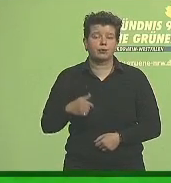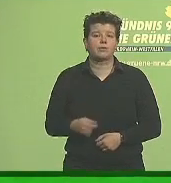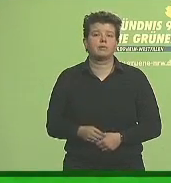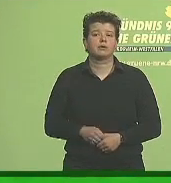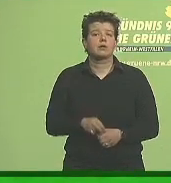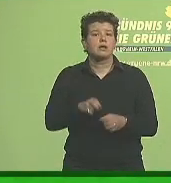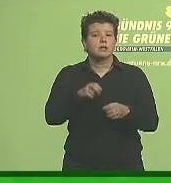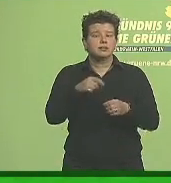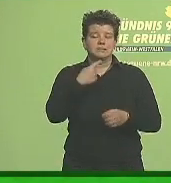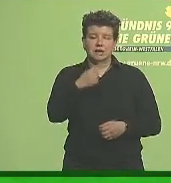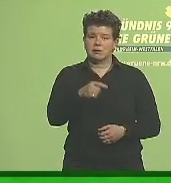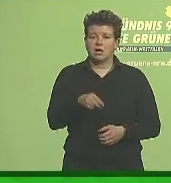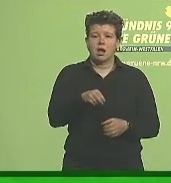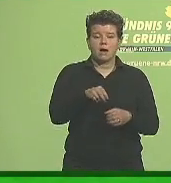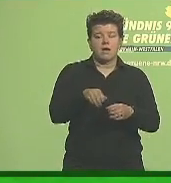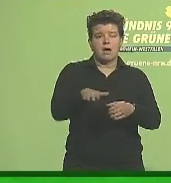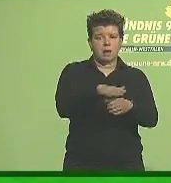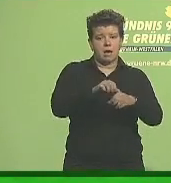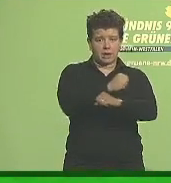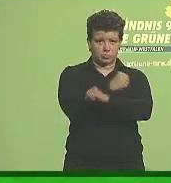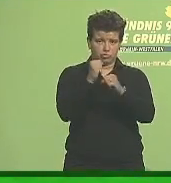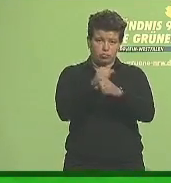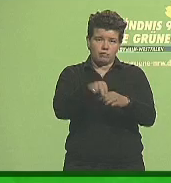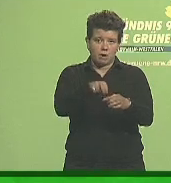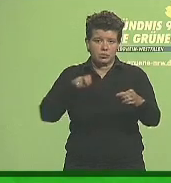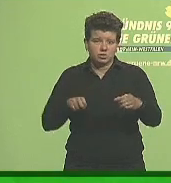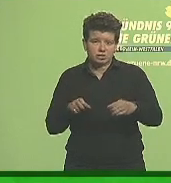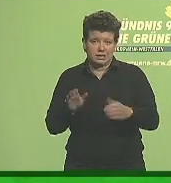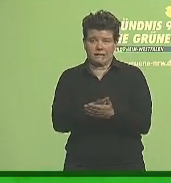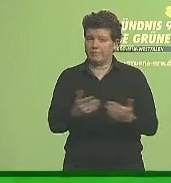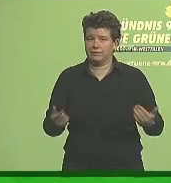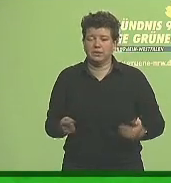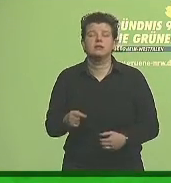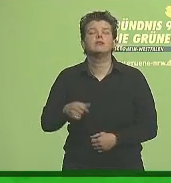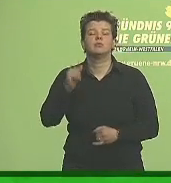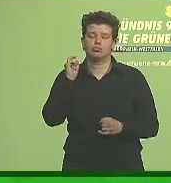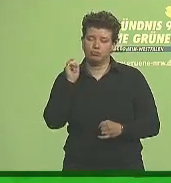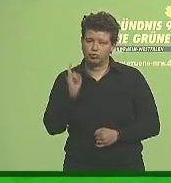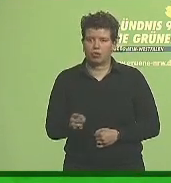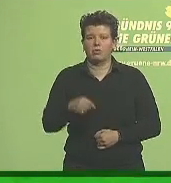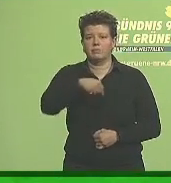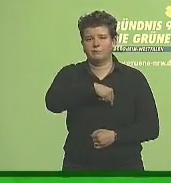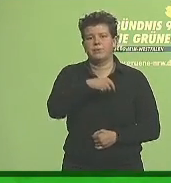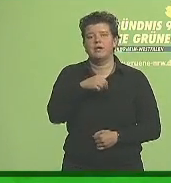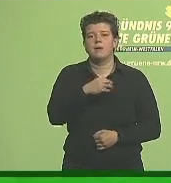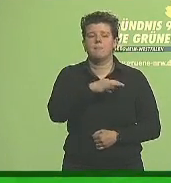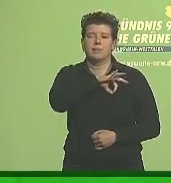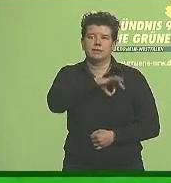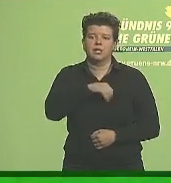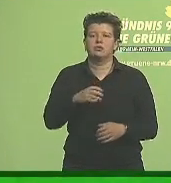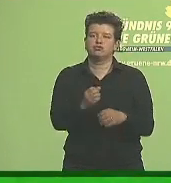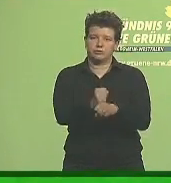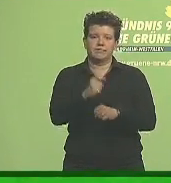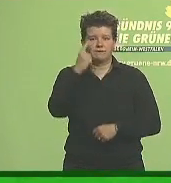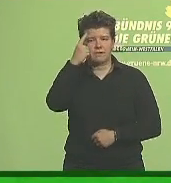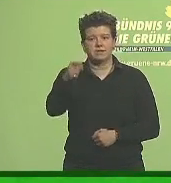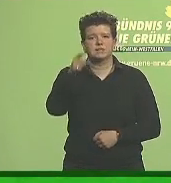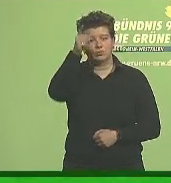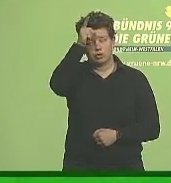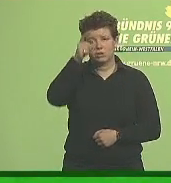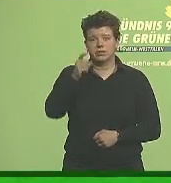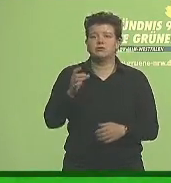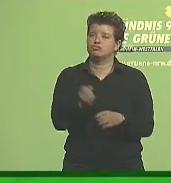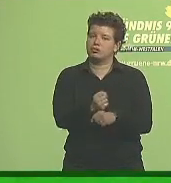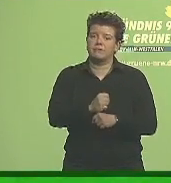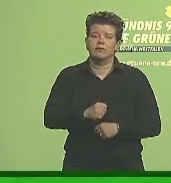Atomausstieg geht nicht. Wir haben gesagt, doch, es geht. Alle haben gesagt, 25% Erneuerbare in Deutschland, das schaffen wir nie. Wir haben gesagt, doch, es geht. Und wir